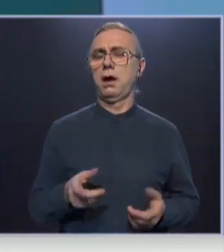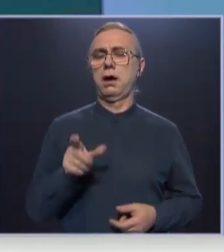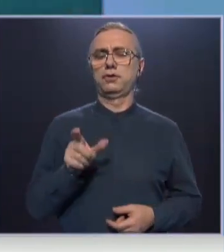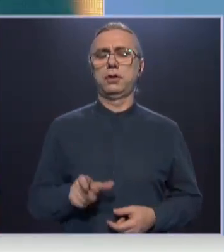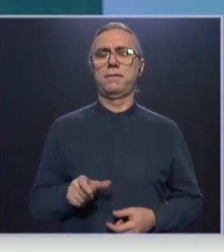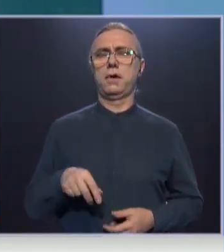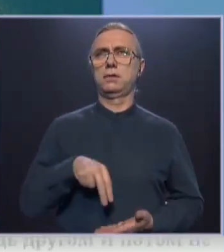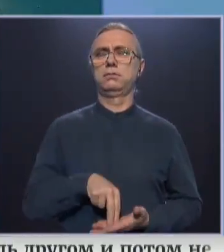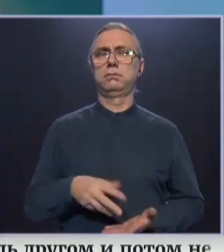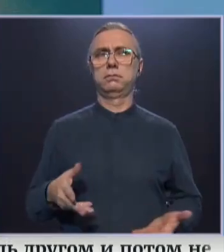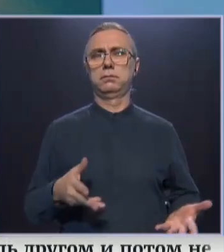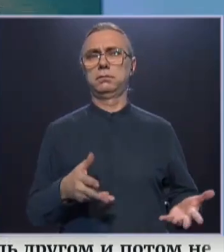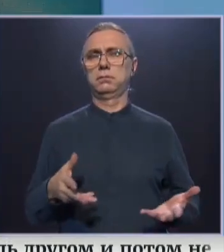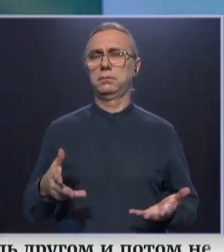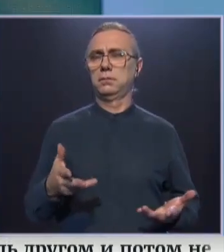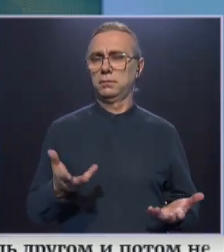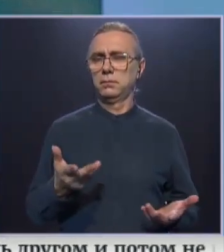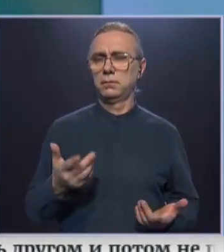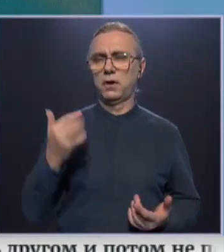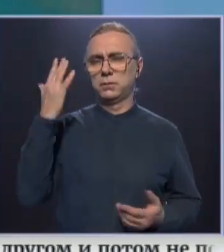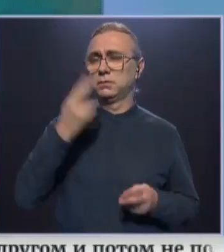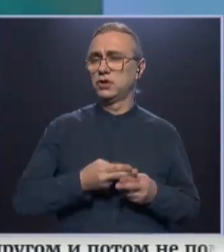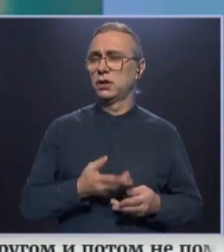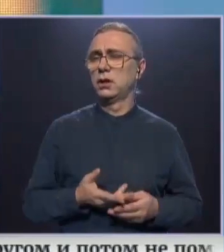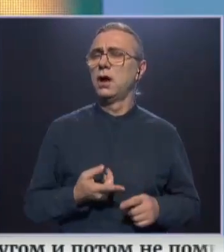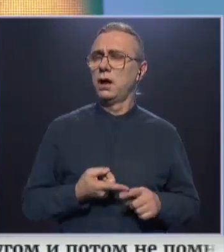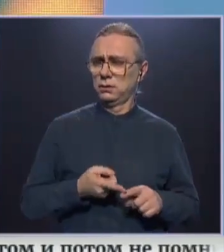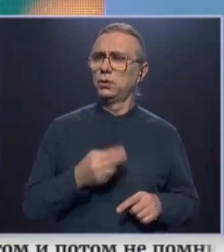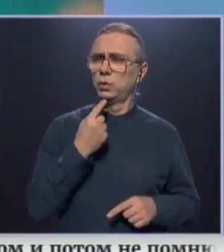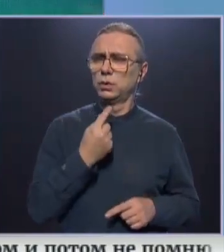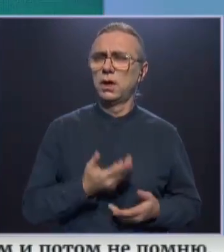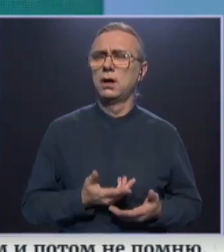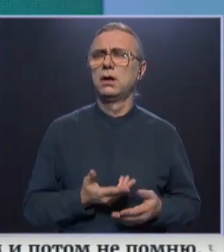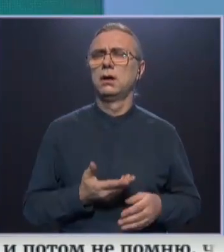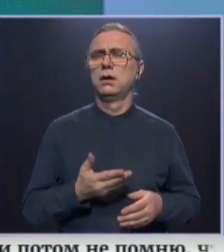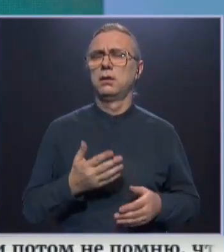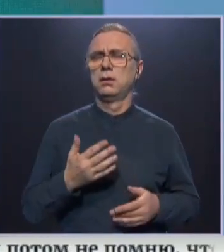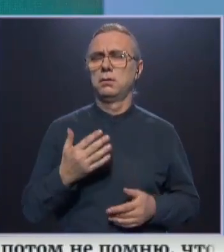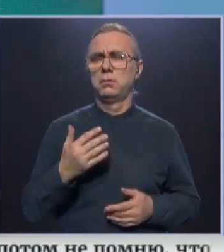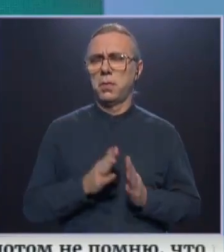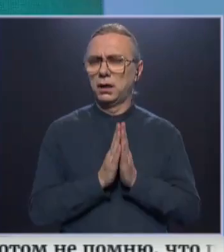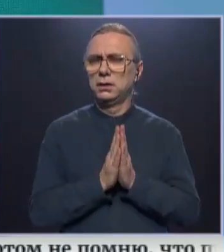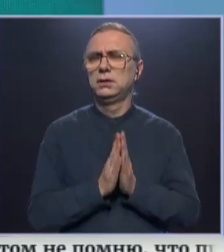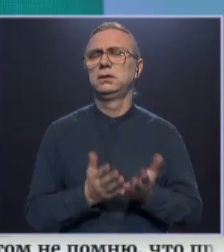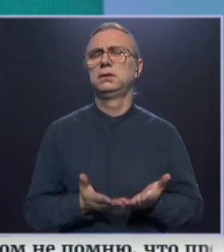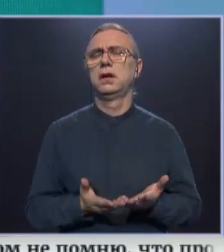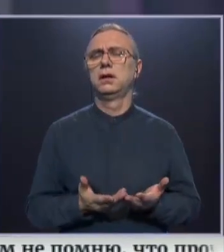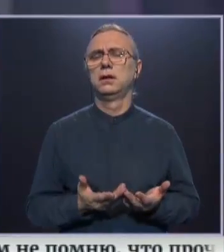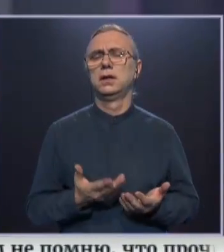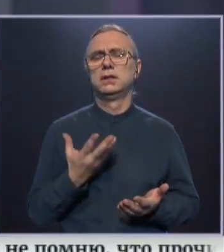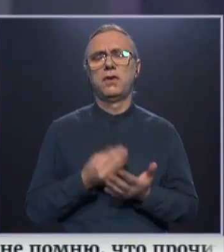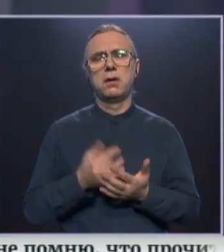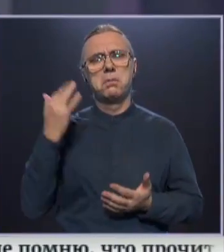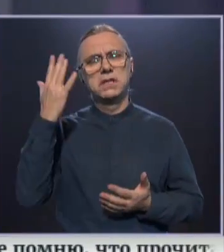находится. Поэтому это все трудно, молиться трудно, свои мысли отвлекают и посторонние там какие-то